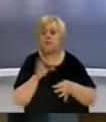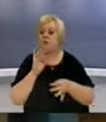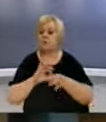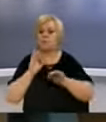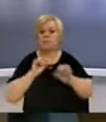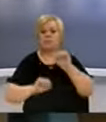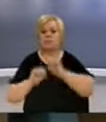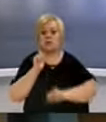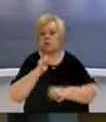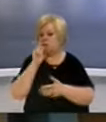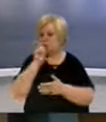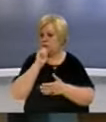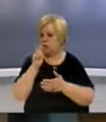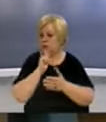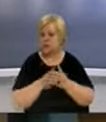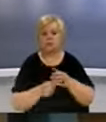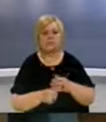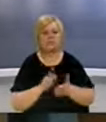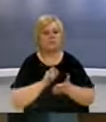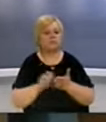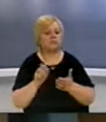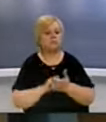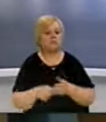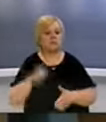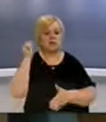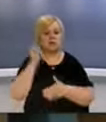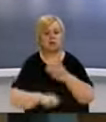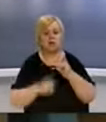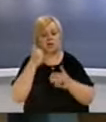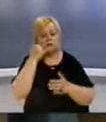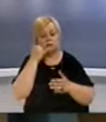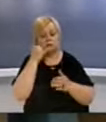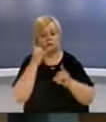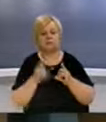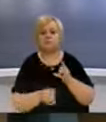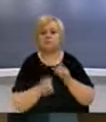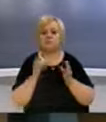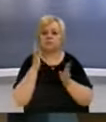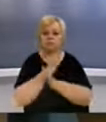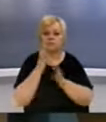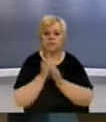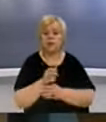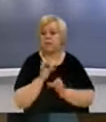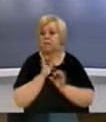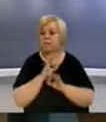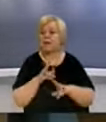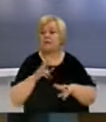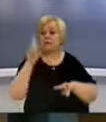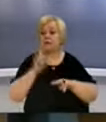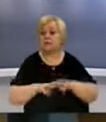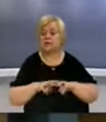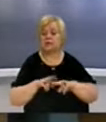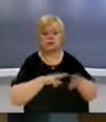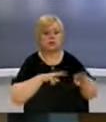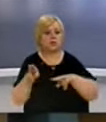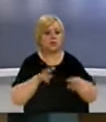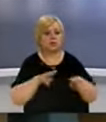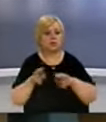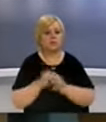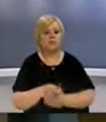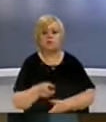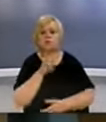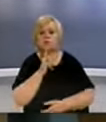të gazetorëve, ndalimi i përgjimeve pa një vendim përkatës gjyqësor që do të thotë është vendosë